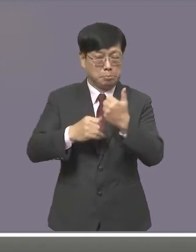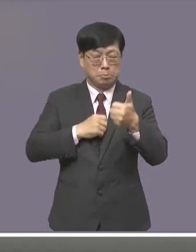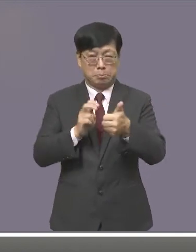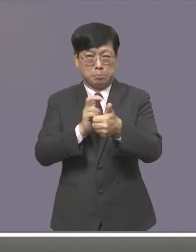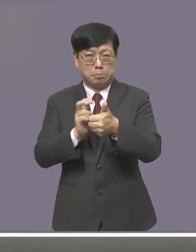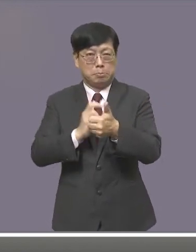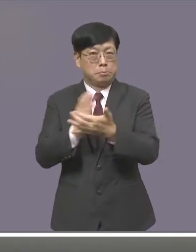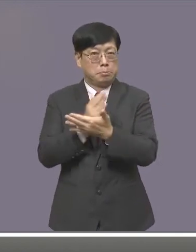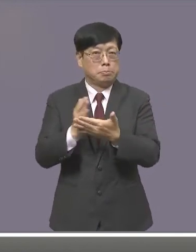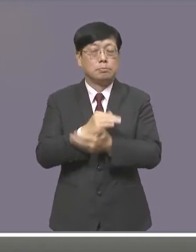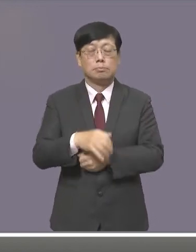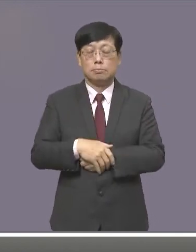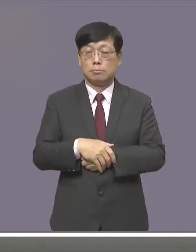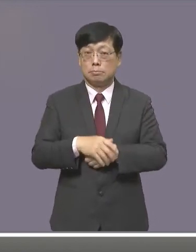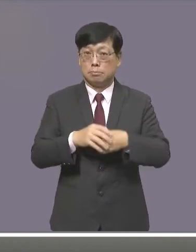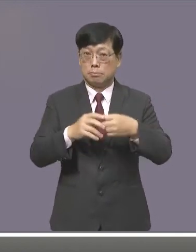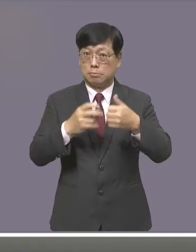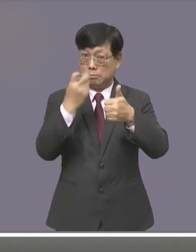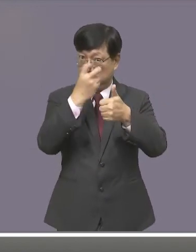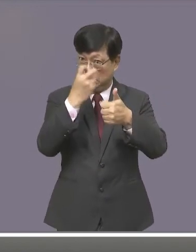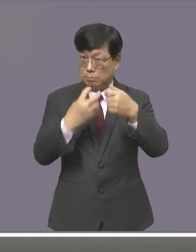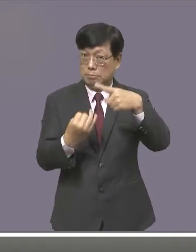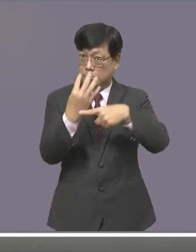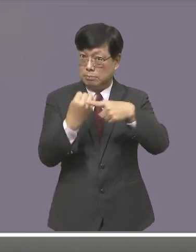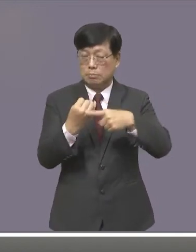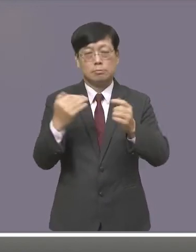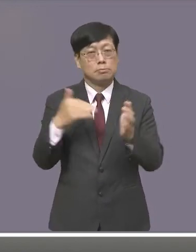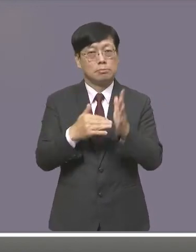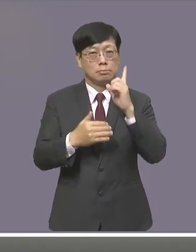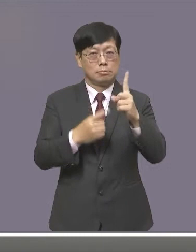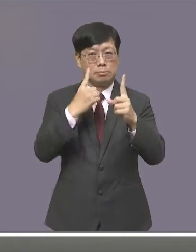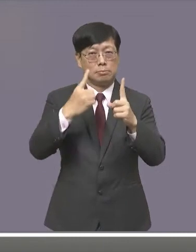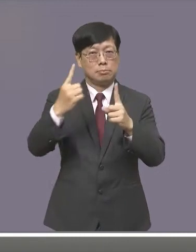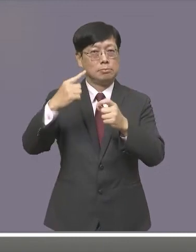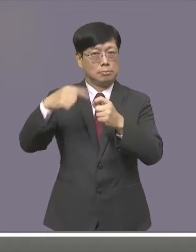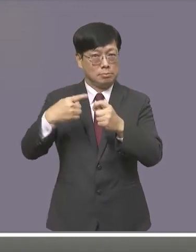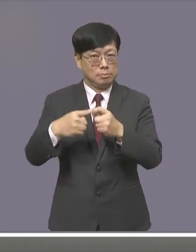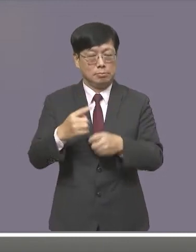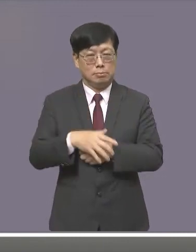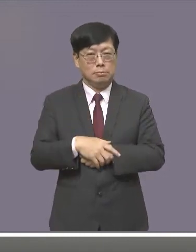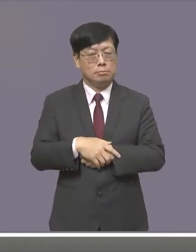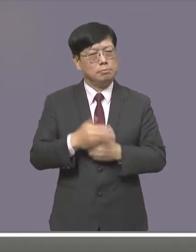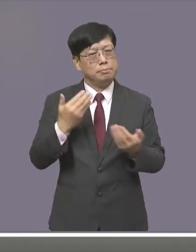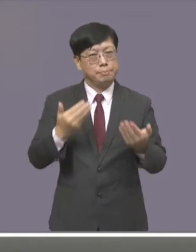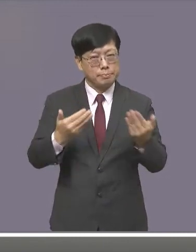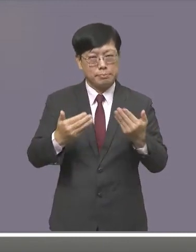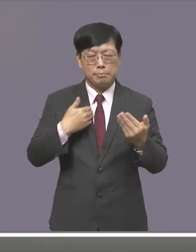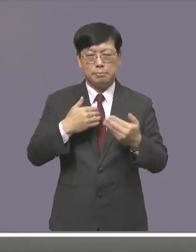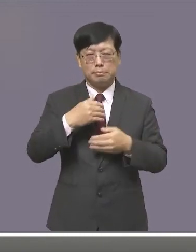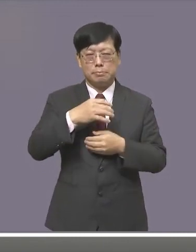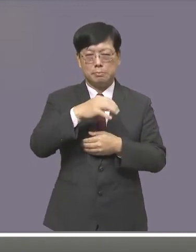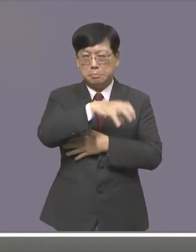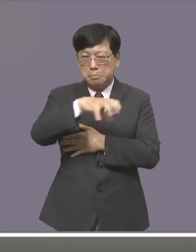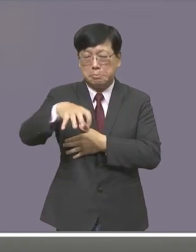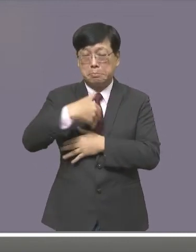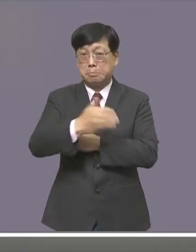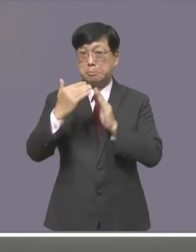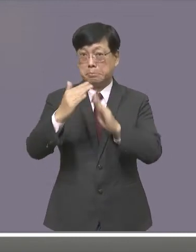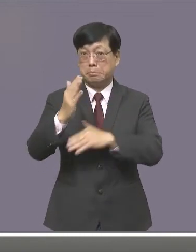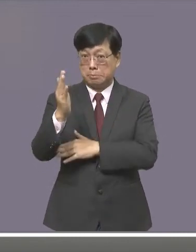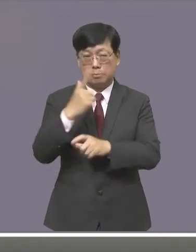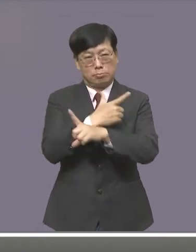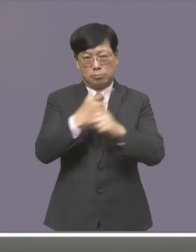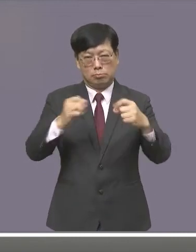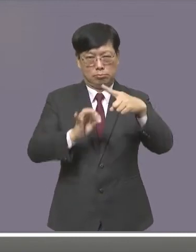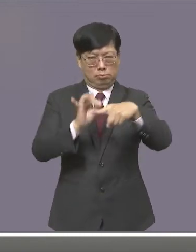导。那检测率的部分可以看得到，其实到111年度几乎各县市的这个检测率都已经达